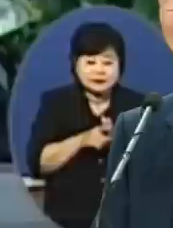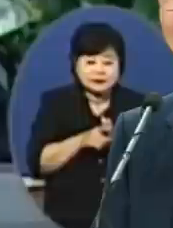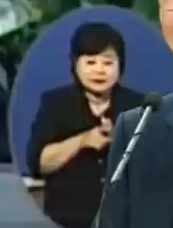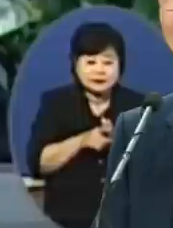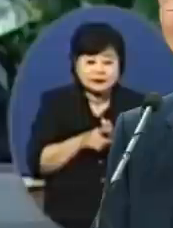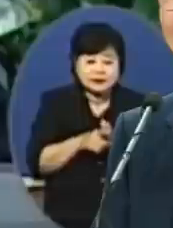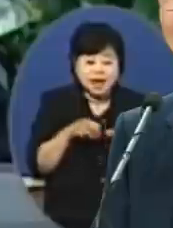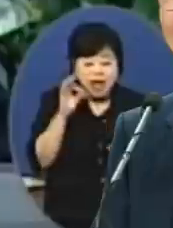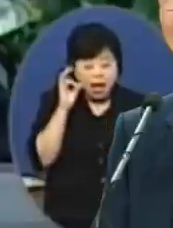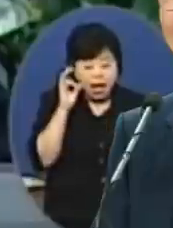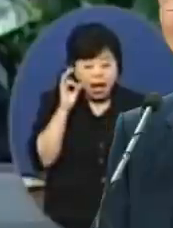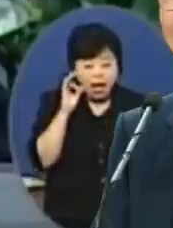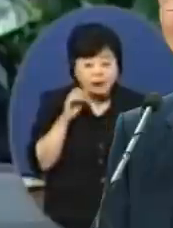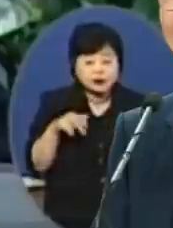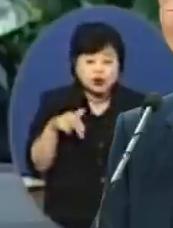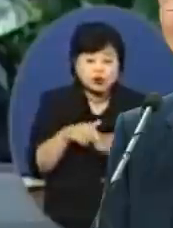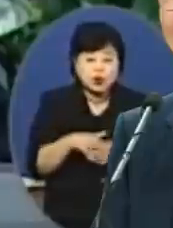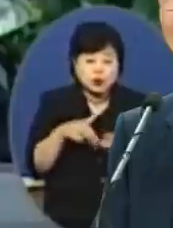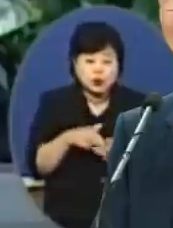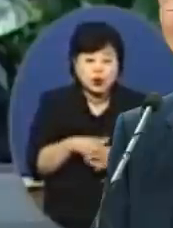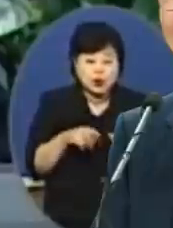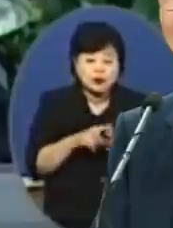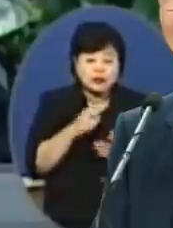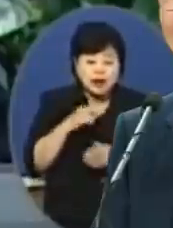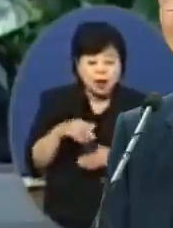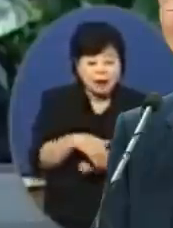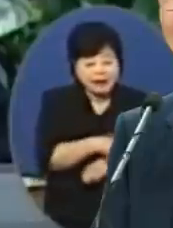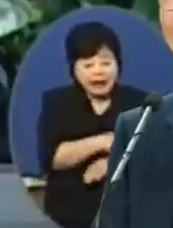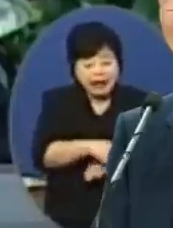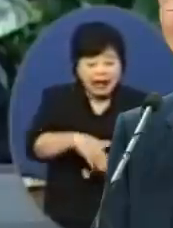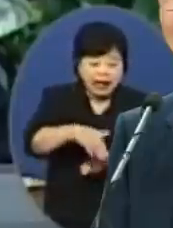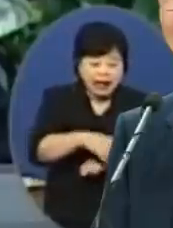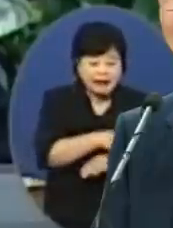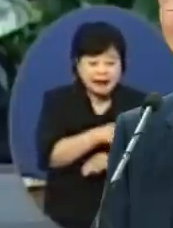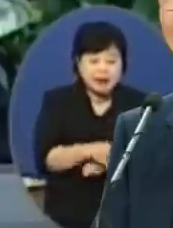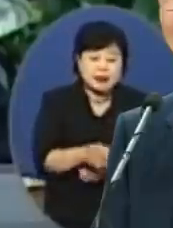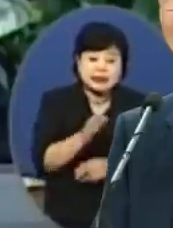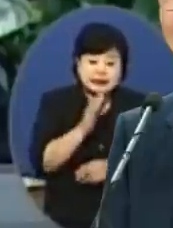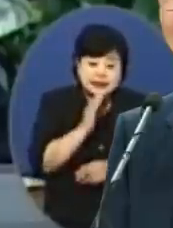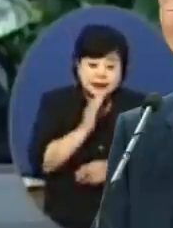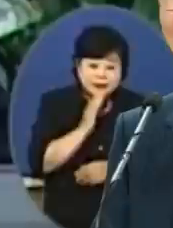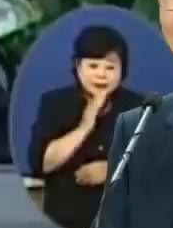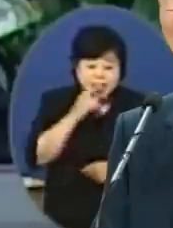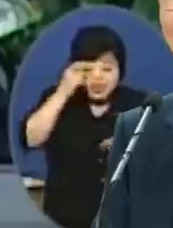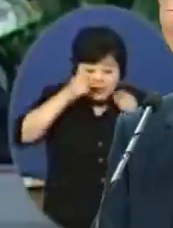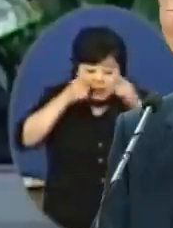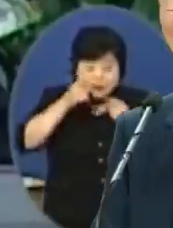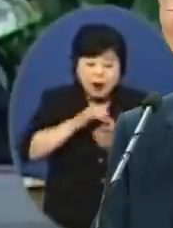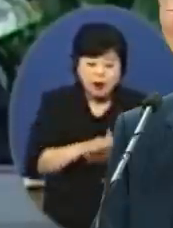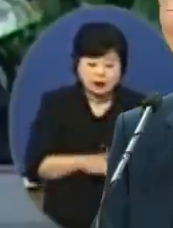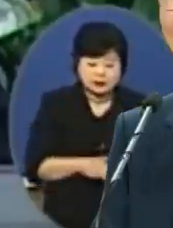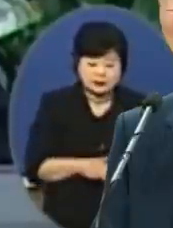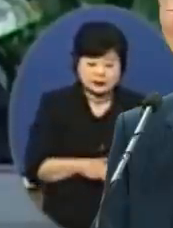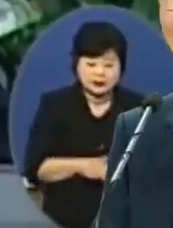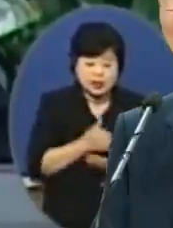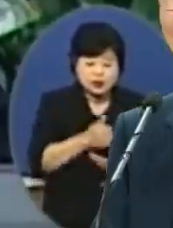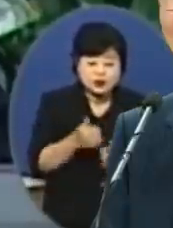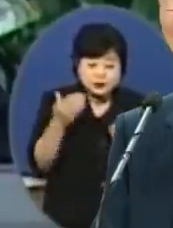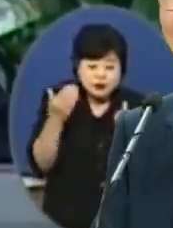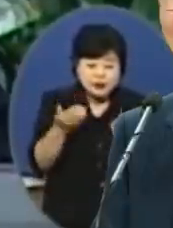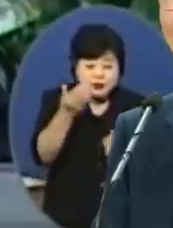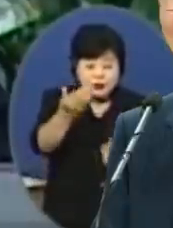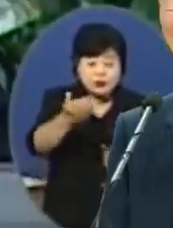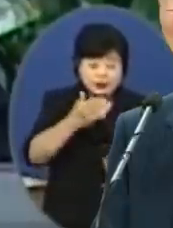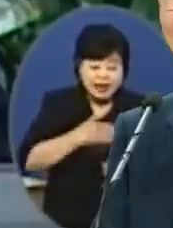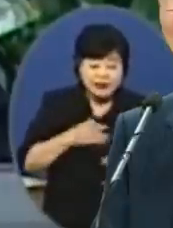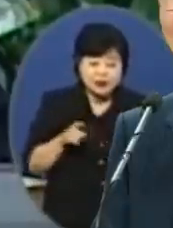아무것도 안 하고서 종교적인 신앙만 가지고 왔다 갔다 한다면 참 슬픈 일인 것입니다. 주님께서는